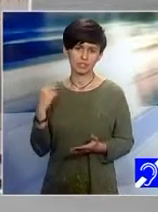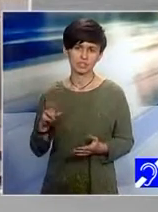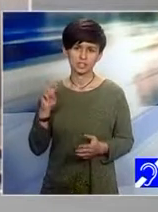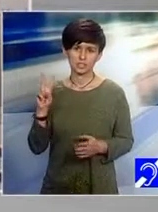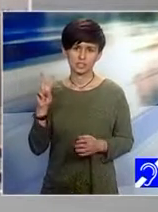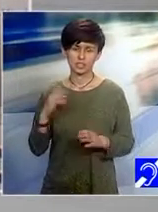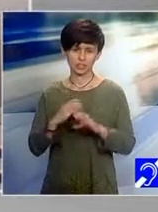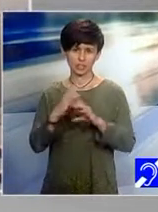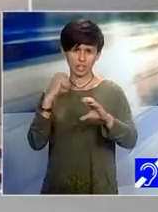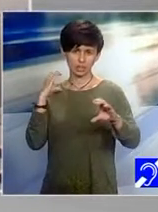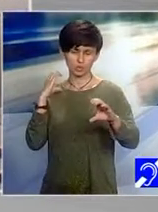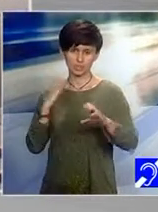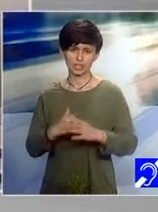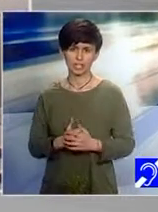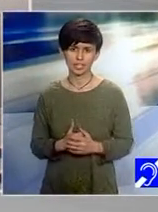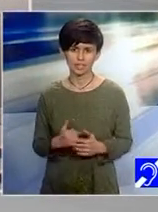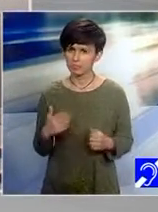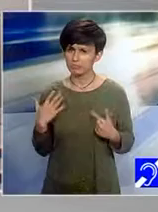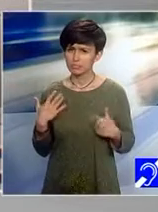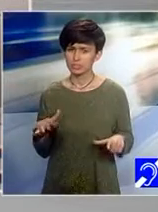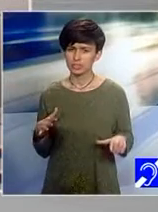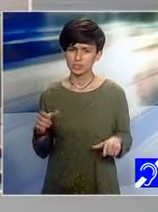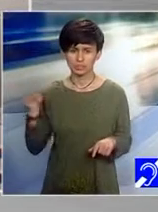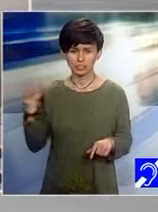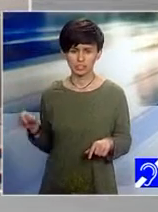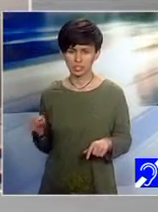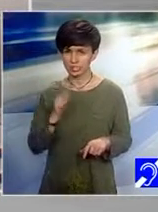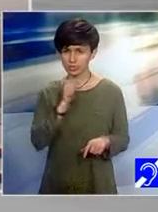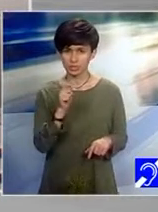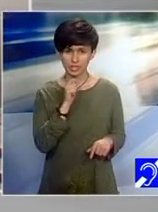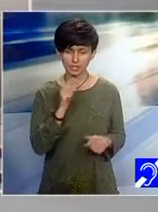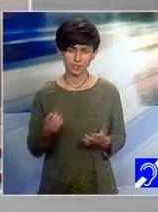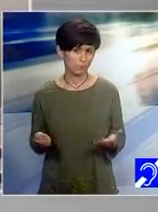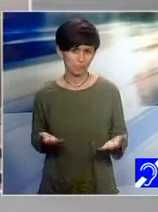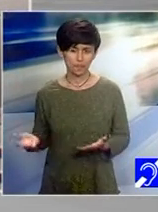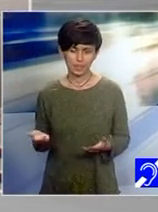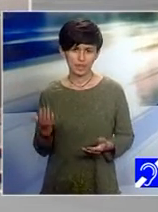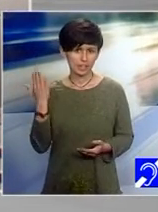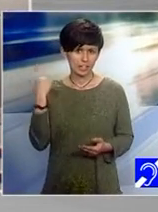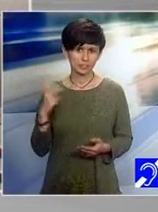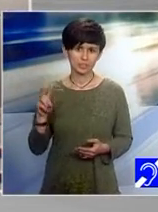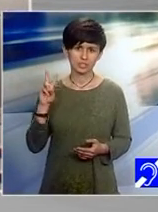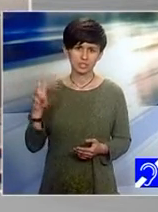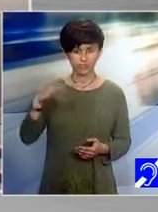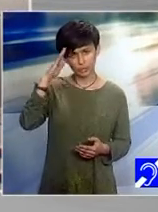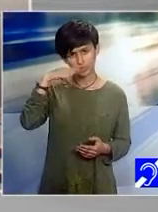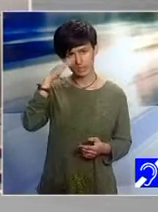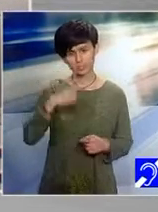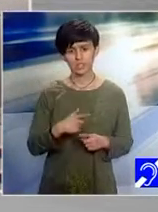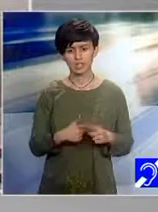la dispoziție. Asta înseamnă circa 70-80 de jurnaliști care am fost 2,5 zile